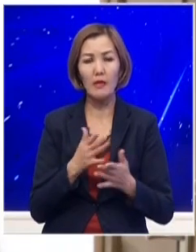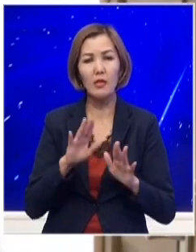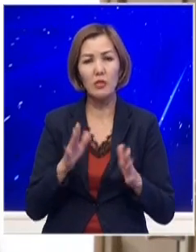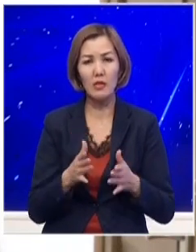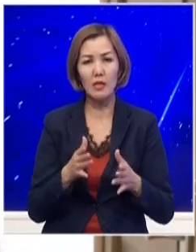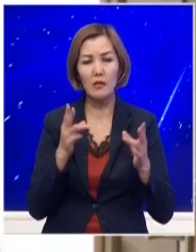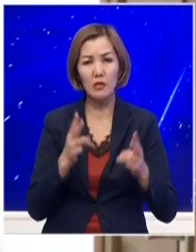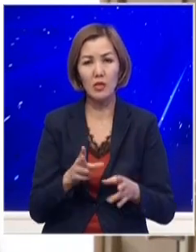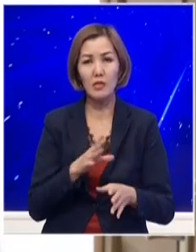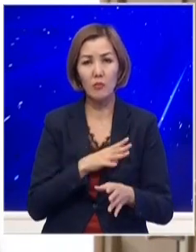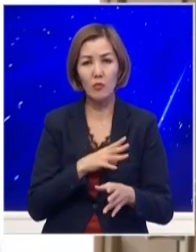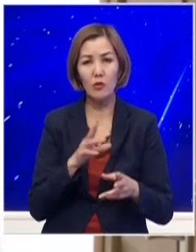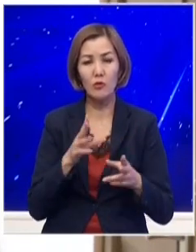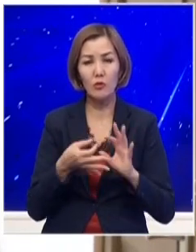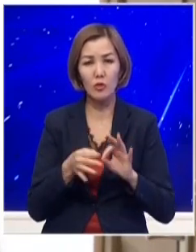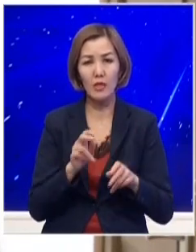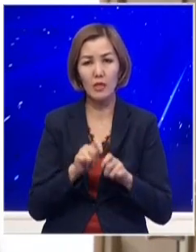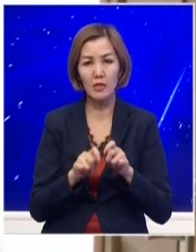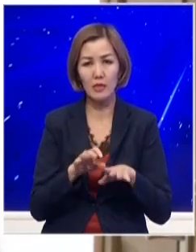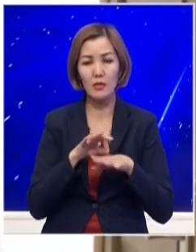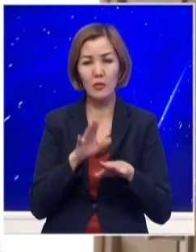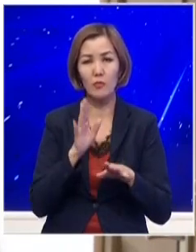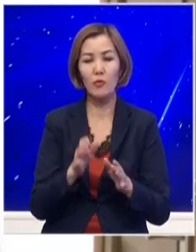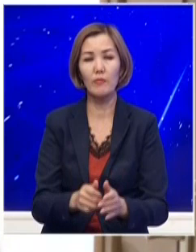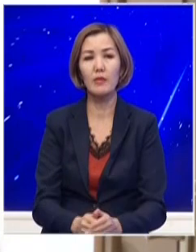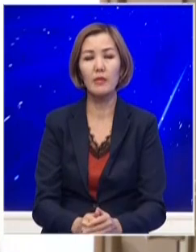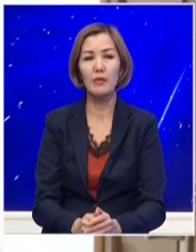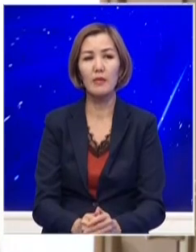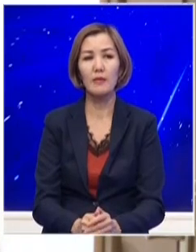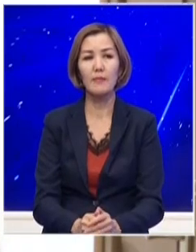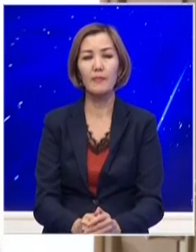жолға алып келген жаңағы мән жайын енді анықтау